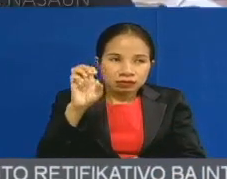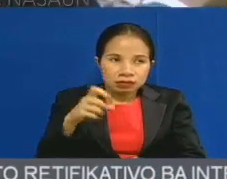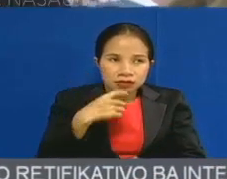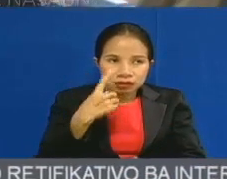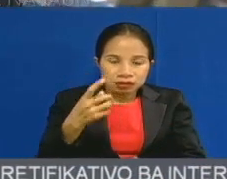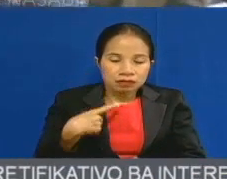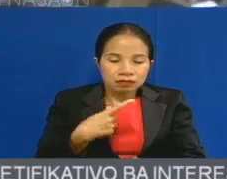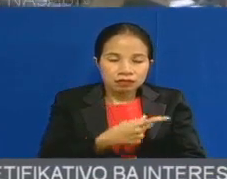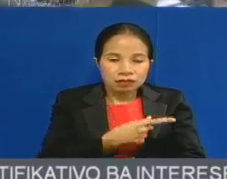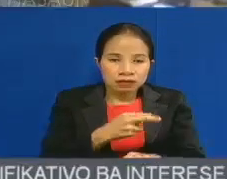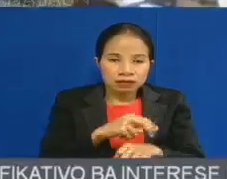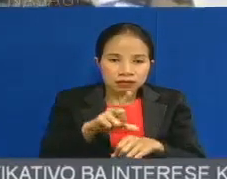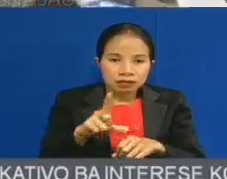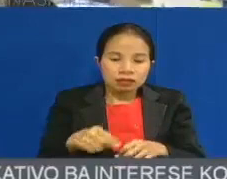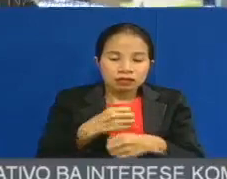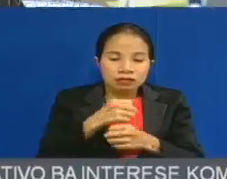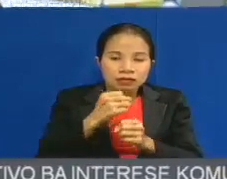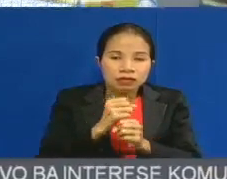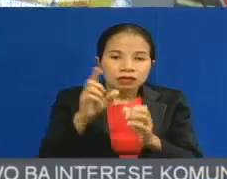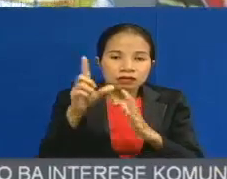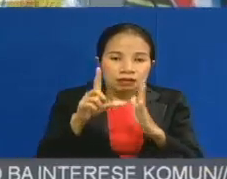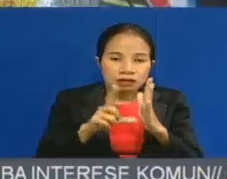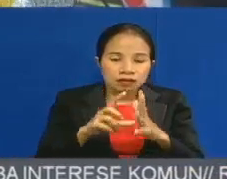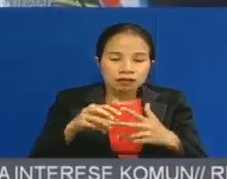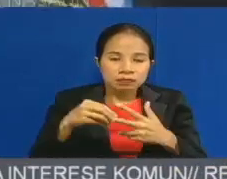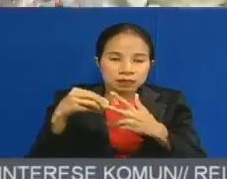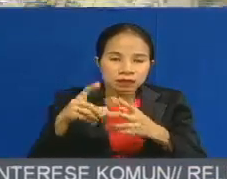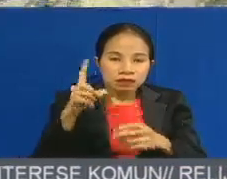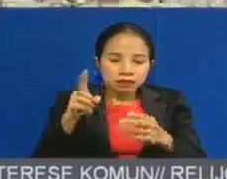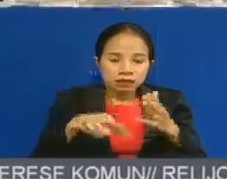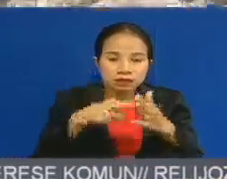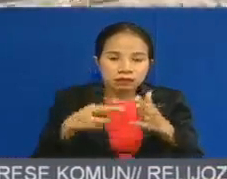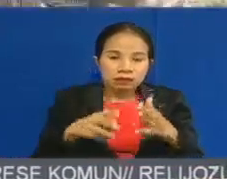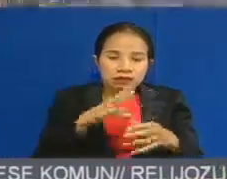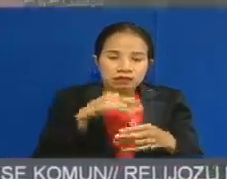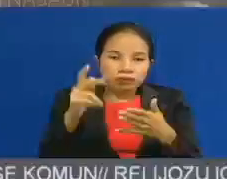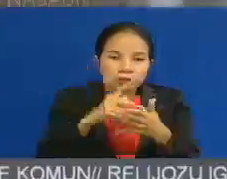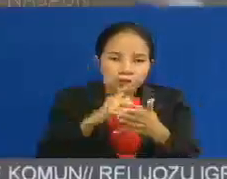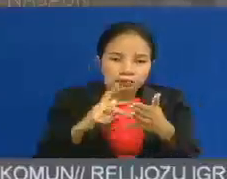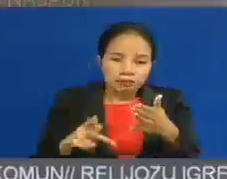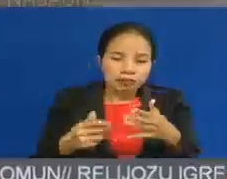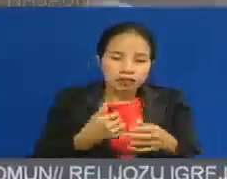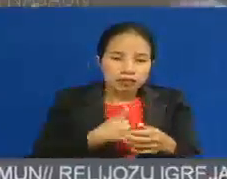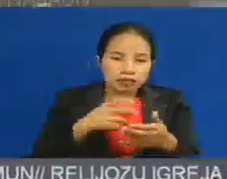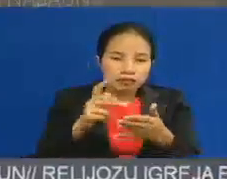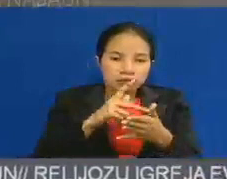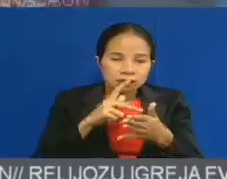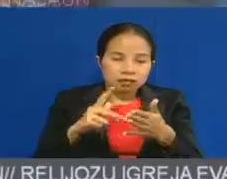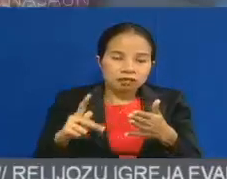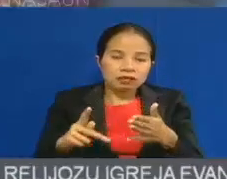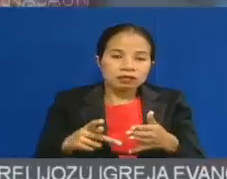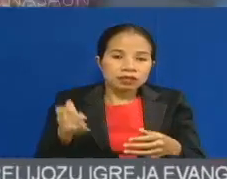ba Parlamentul Național atu cria lei specifică ira ho di regula no criminaliza actu crime infantice